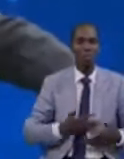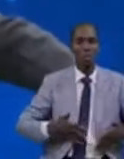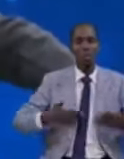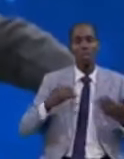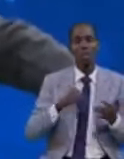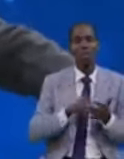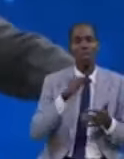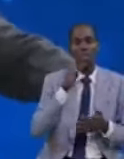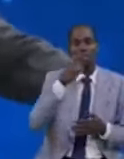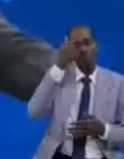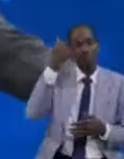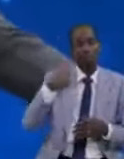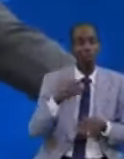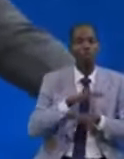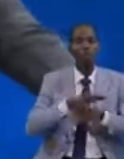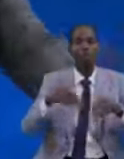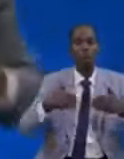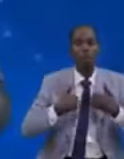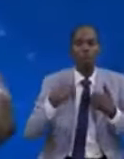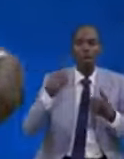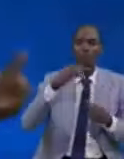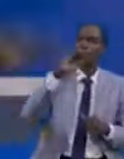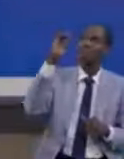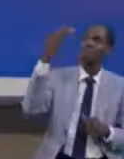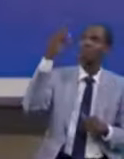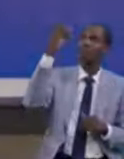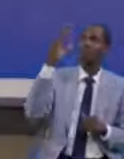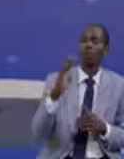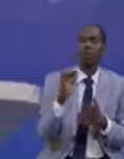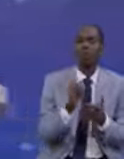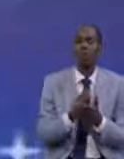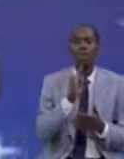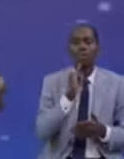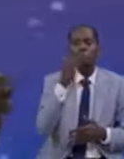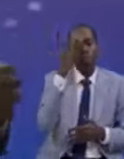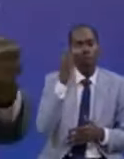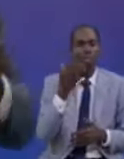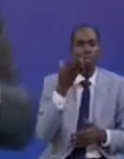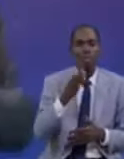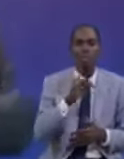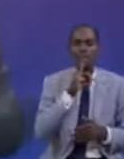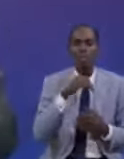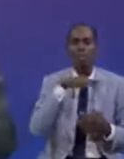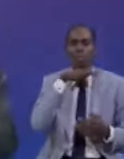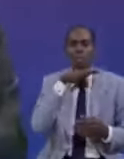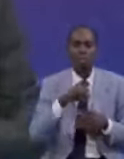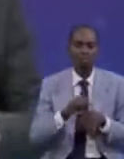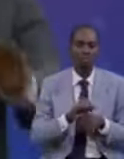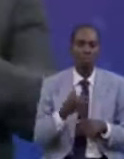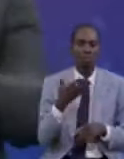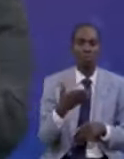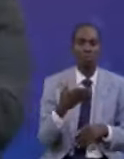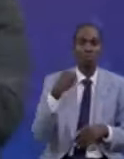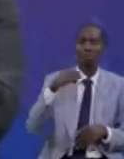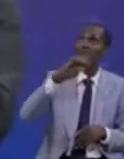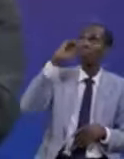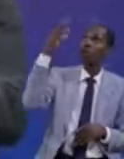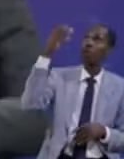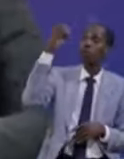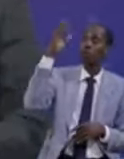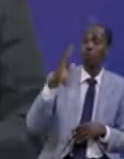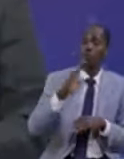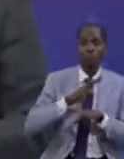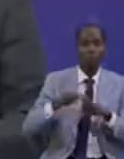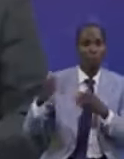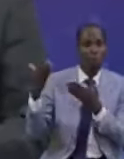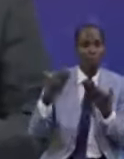Dieu c'est pourquoi il y avait l'iniquité la grâce de Dieu n'apporte pas le mal dans nos vies il ditcand la